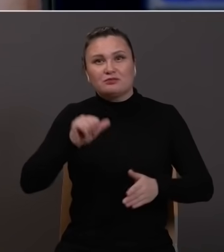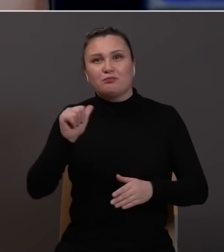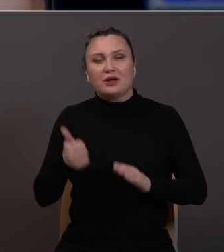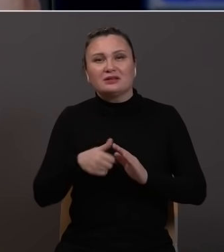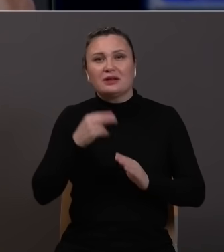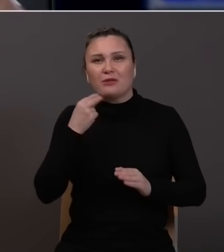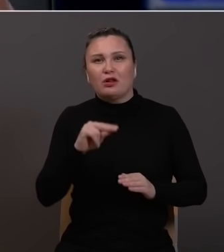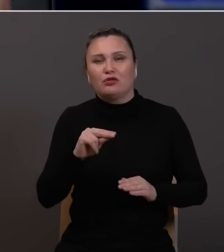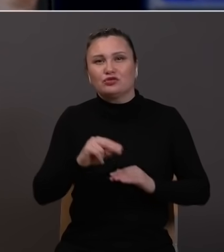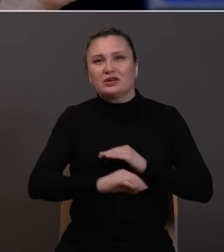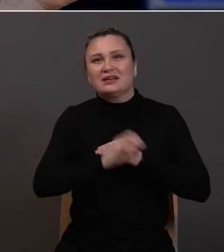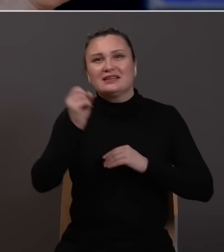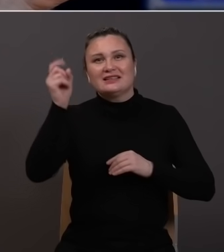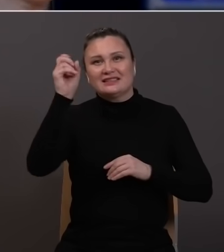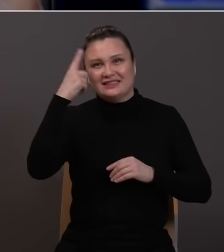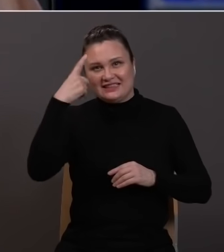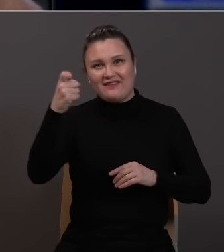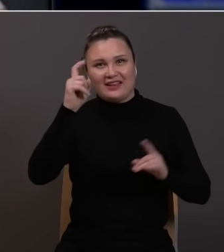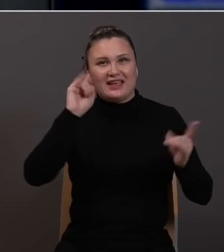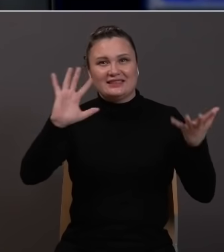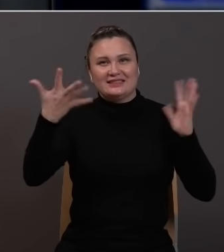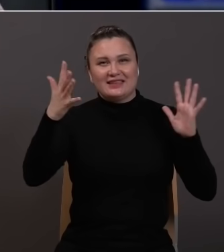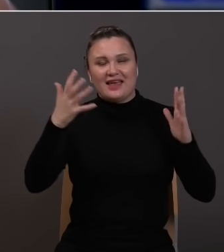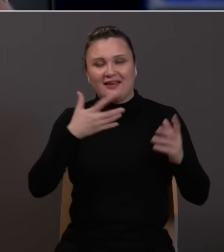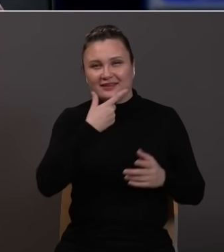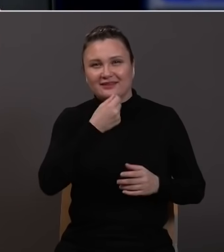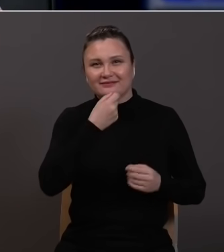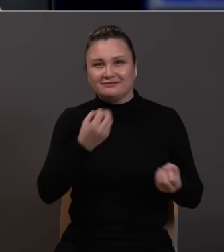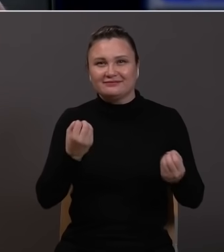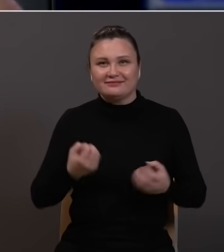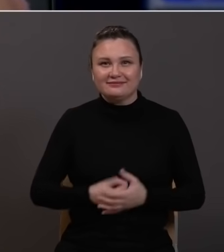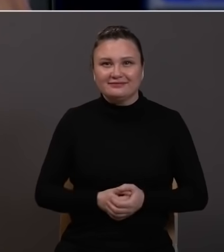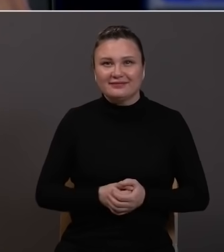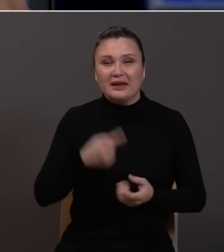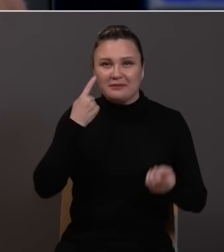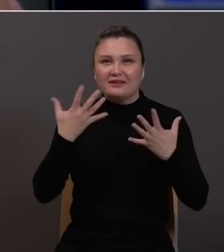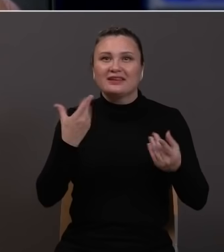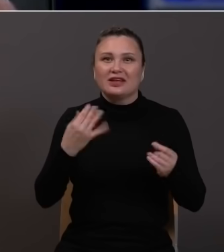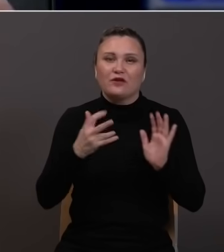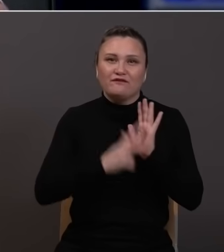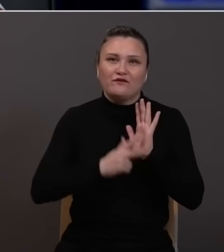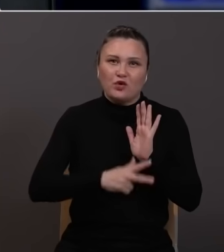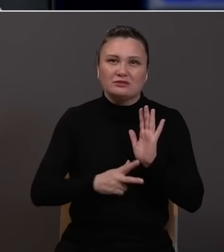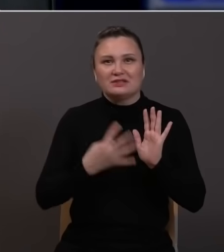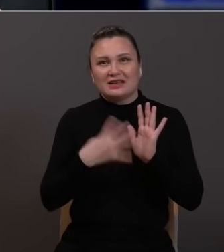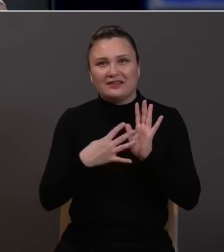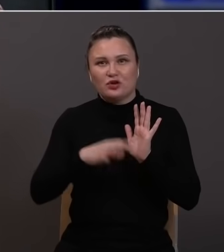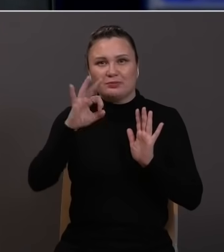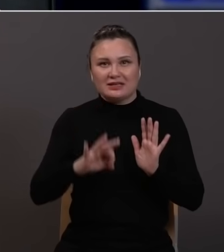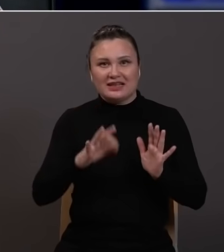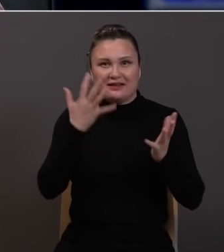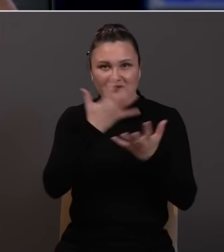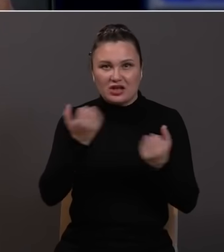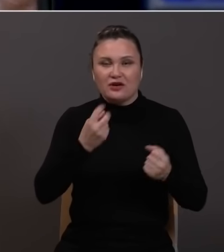лучший ночник в мире. Это северное сияние. О, это да. И вот представьте себе, примерно где-то 80, а то и 90%